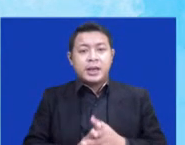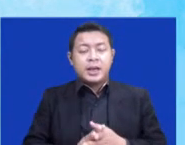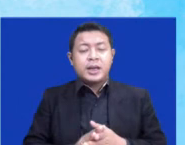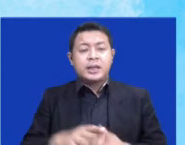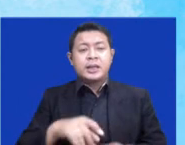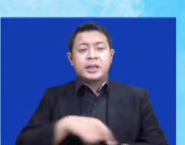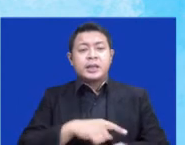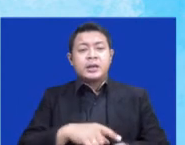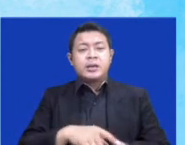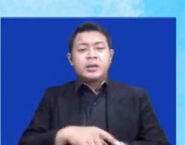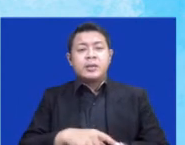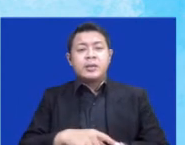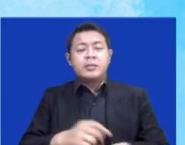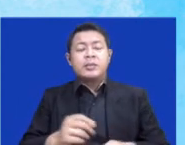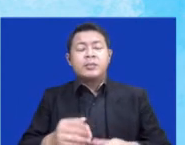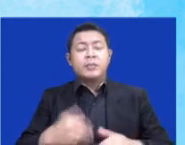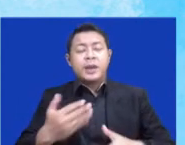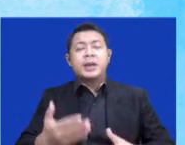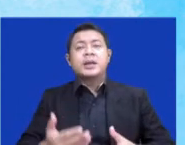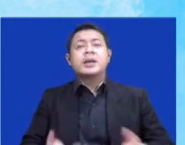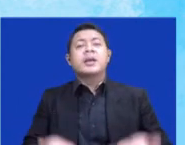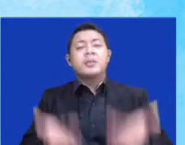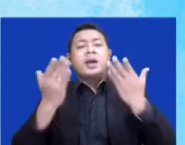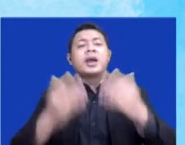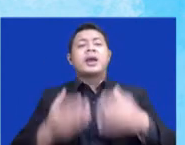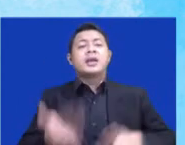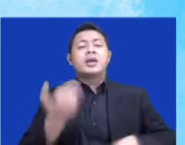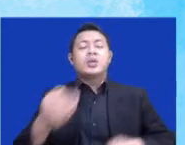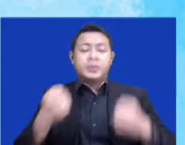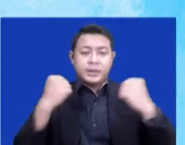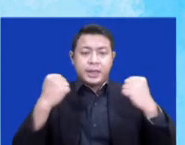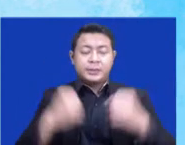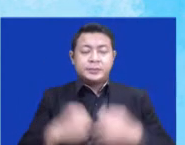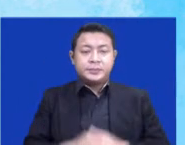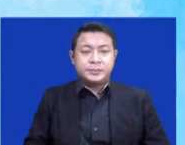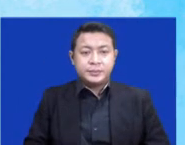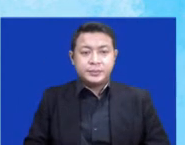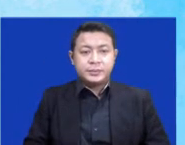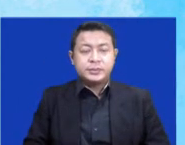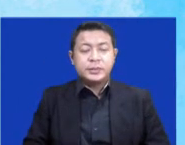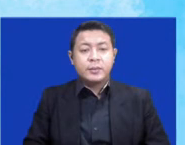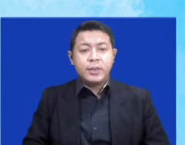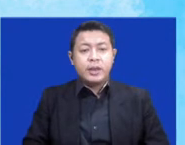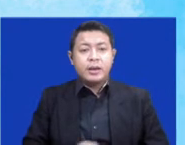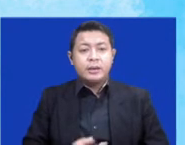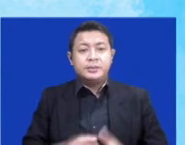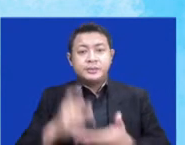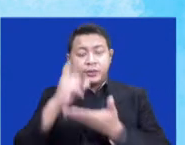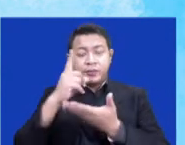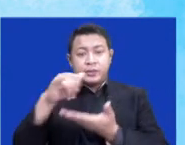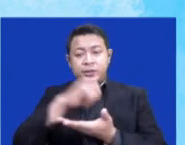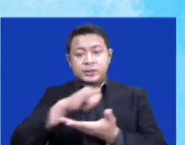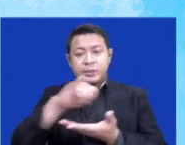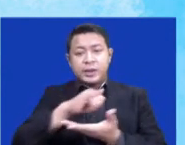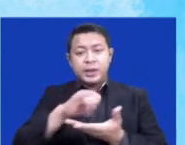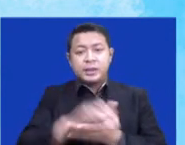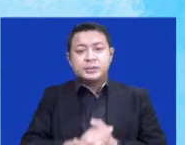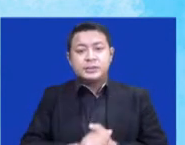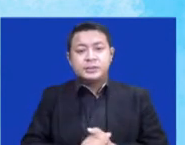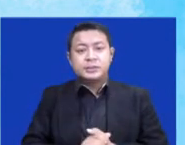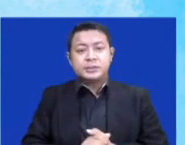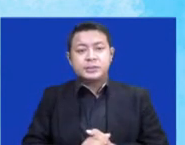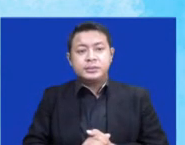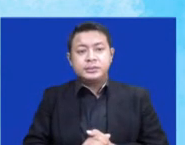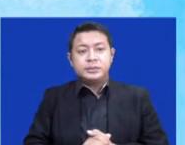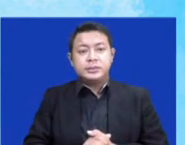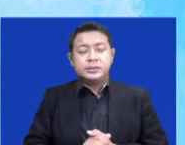pilihan yang lebih sehat demi masa depan yang lebih cerah. Baik, teman-teman, kita akan foto bersama terlebih dahulu. Karena Randy